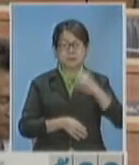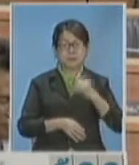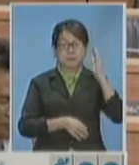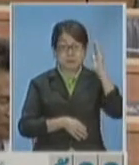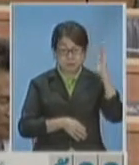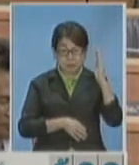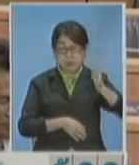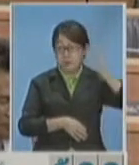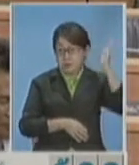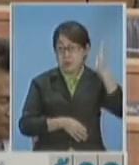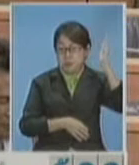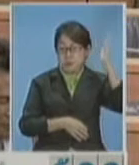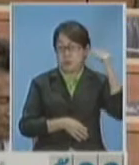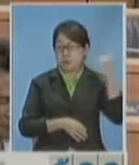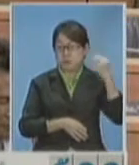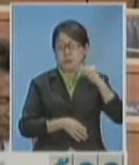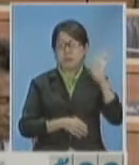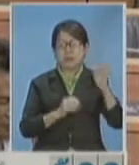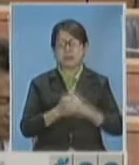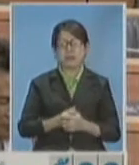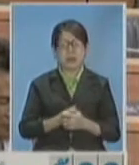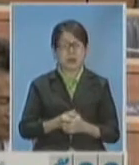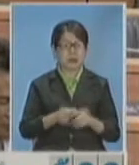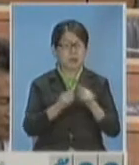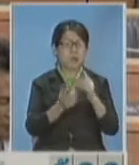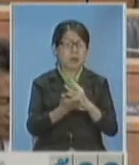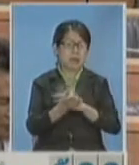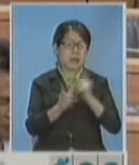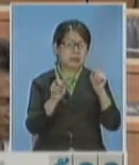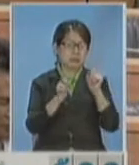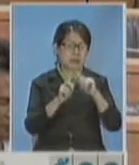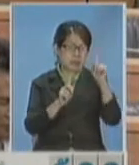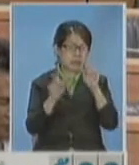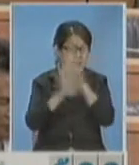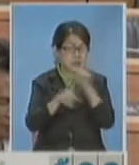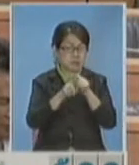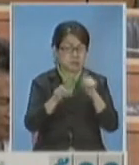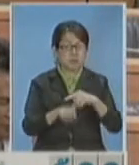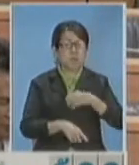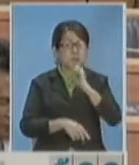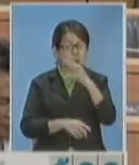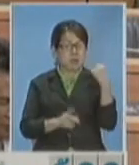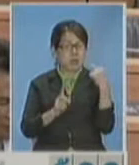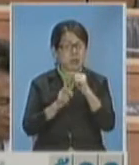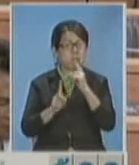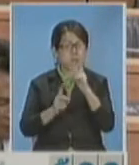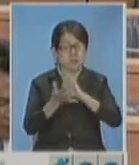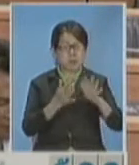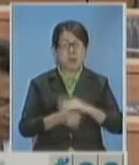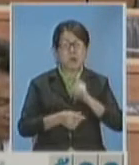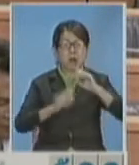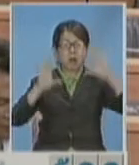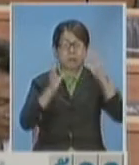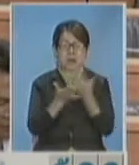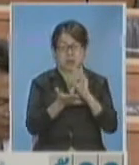งฟุ่มเฟือยอภิปรายเยี่ยงวาระหนึ่งผมเองจริงๆอยากให้ถอนคำพูดหลายคำพูดนะครับเช่นรัฐบาลจัด